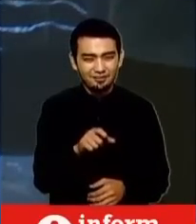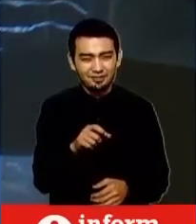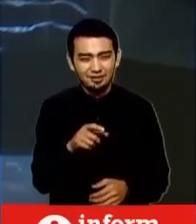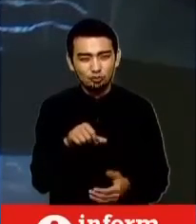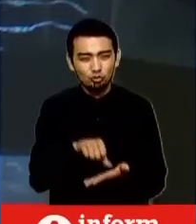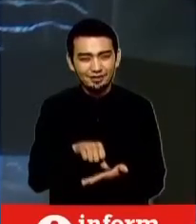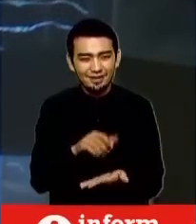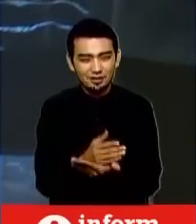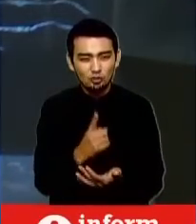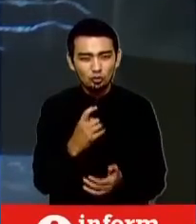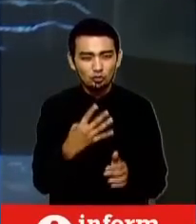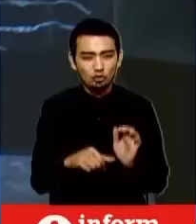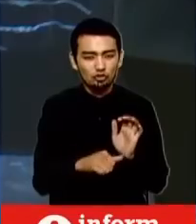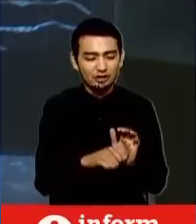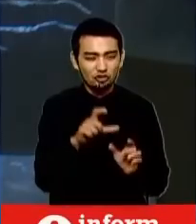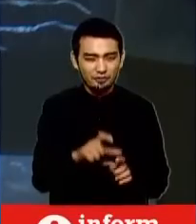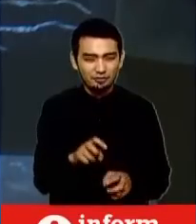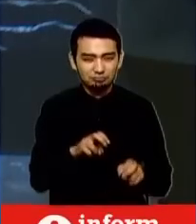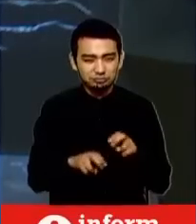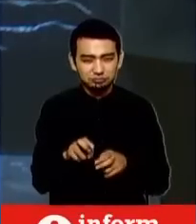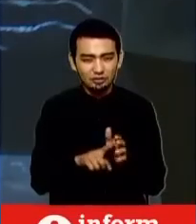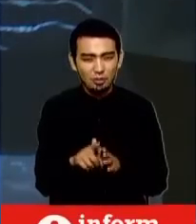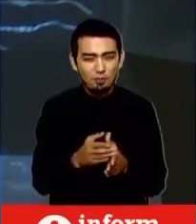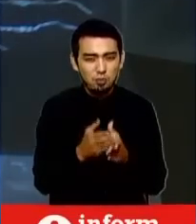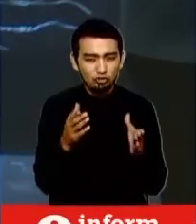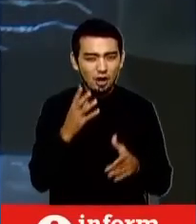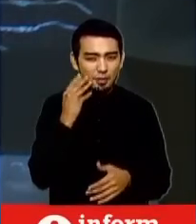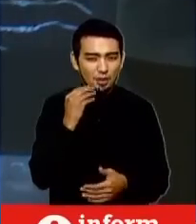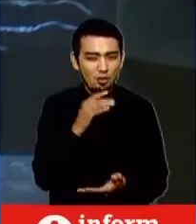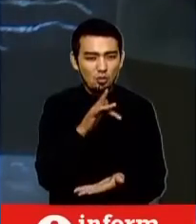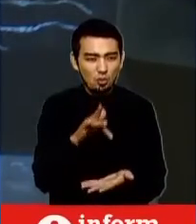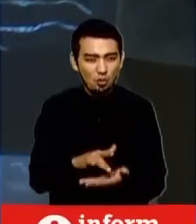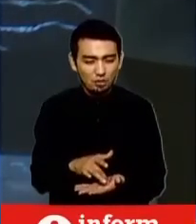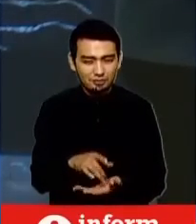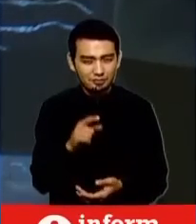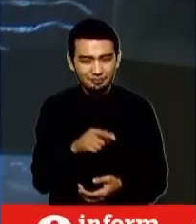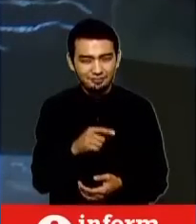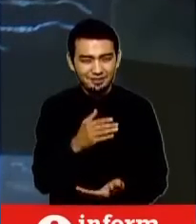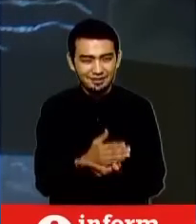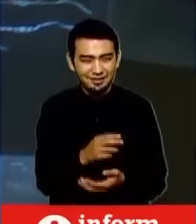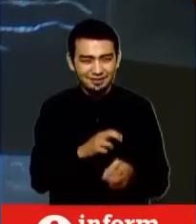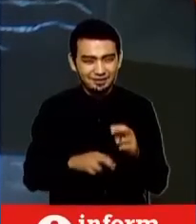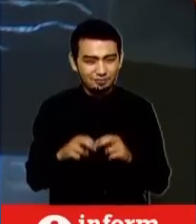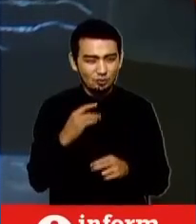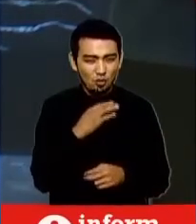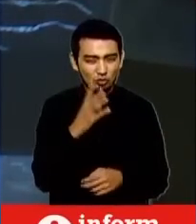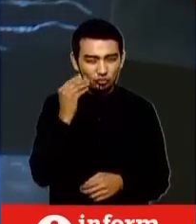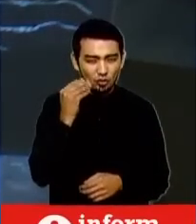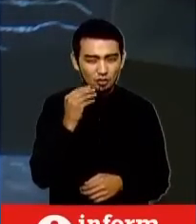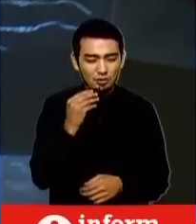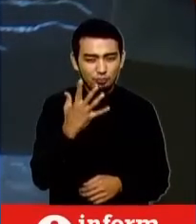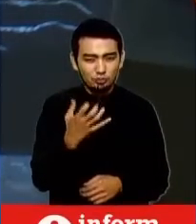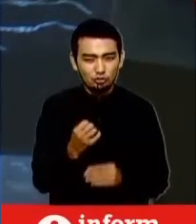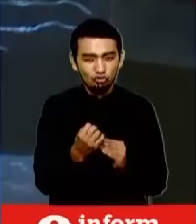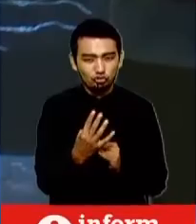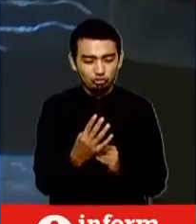адамға іздеу жарияланған. Қашып жүргендердің ең көбі Алматы қаласынан екен. Мәселен, мегаполисте іздеуде жүргендердің саны